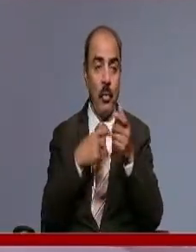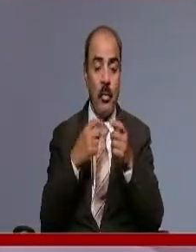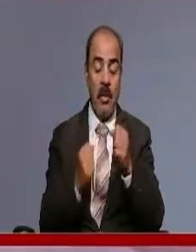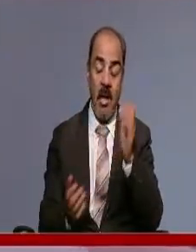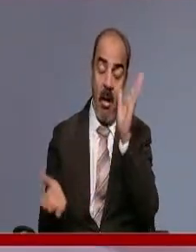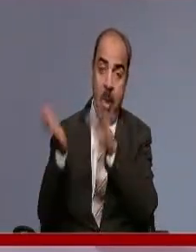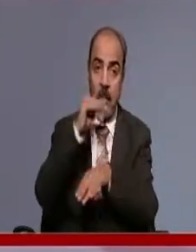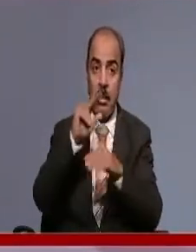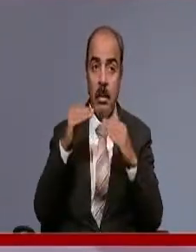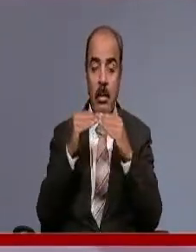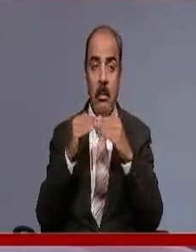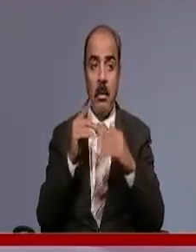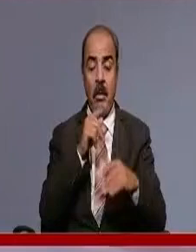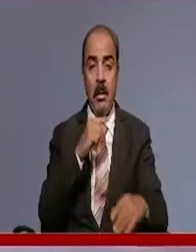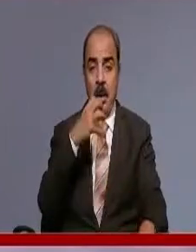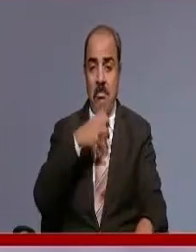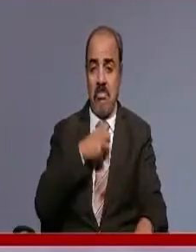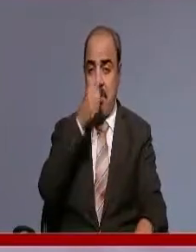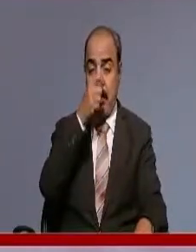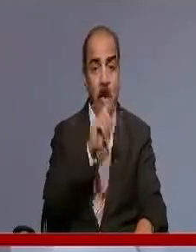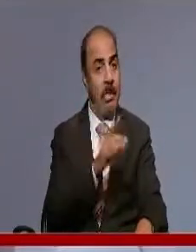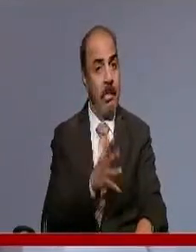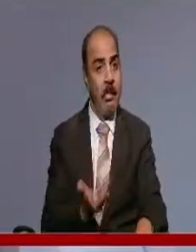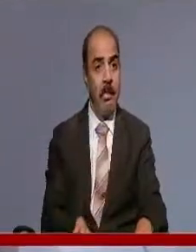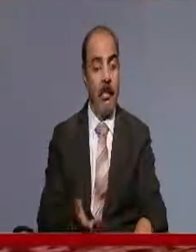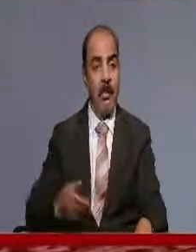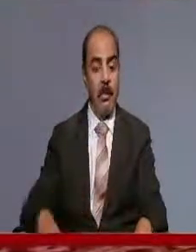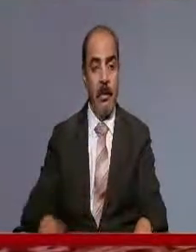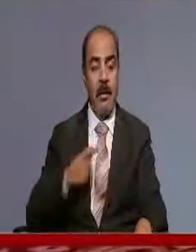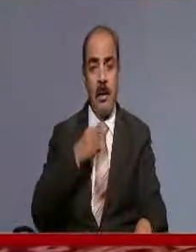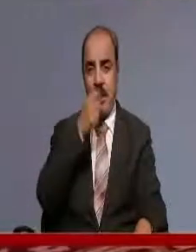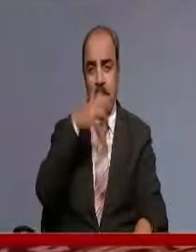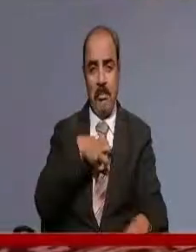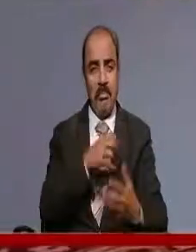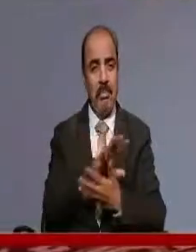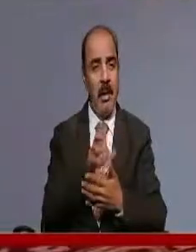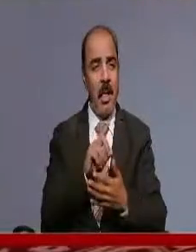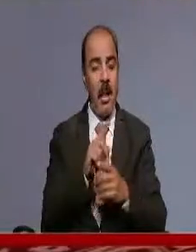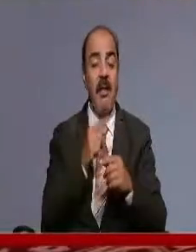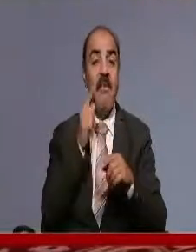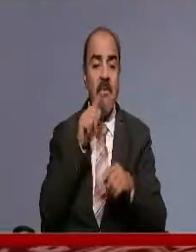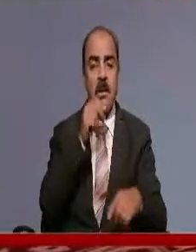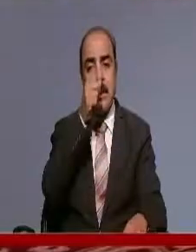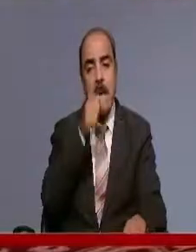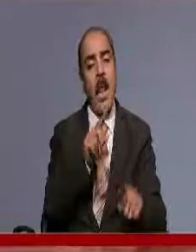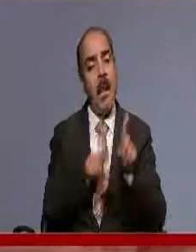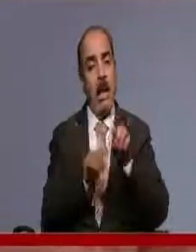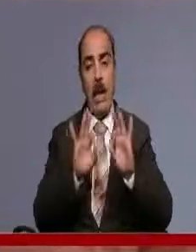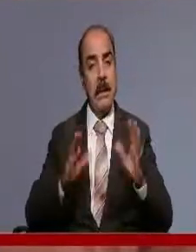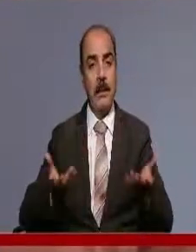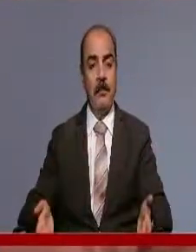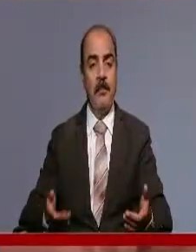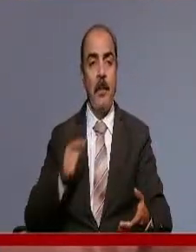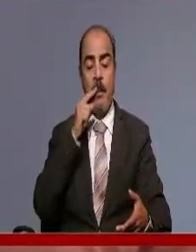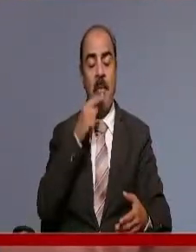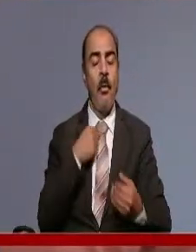الهم، فبيقولوا عليها نكديه، بس هي مش نكديه والله. لا احنا مش نكديين، هي في حاجات بنزعل عليها. المراه عموما بطبيعتها